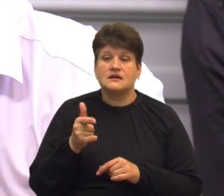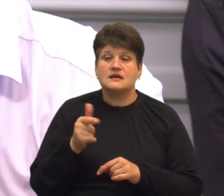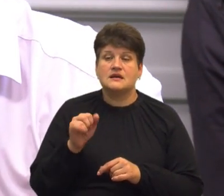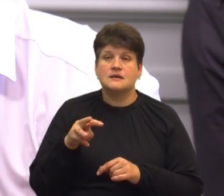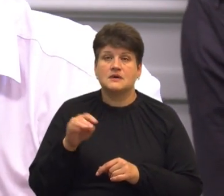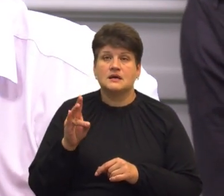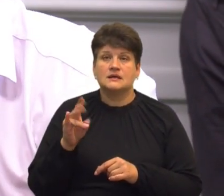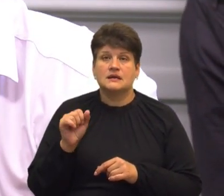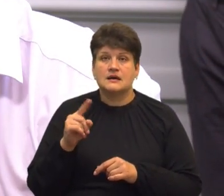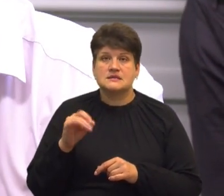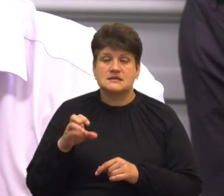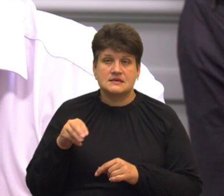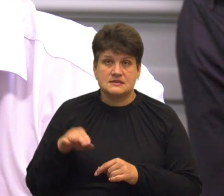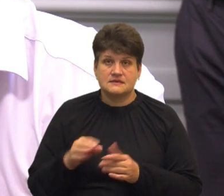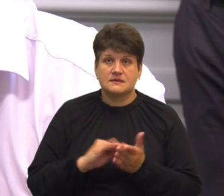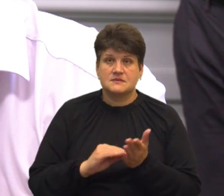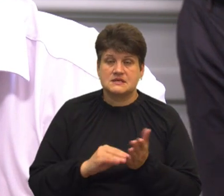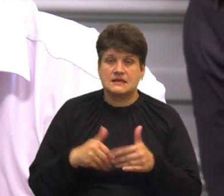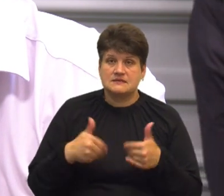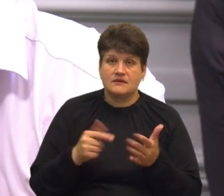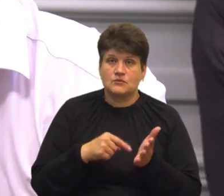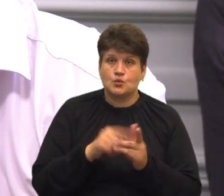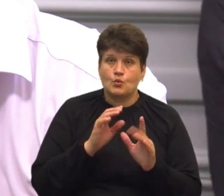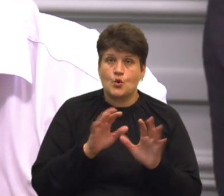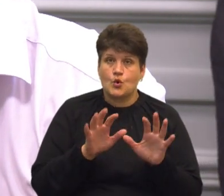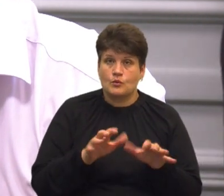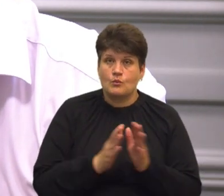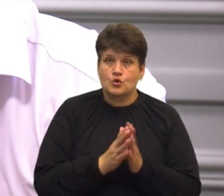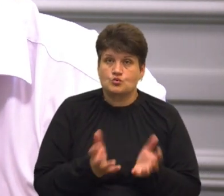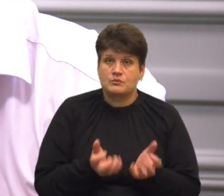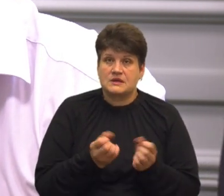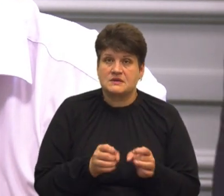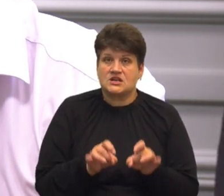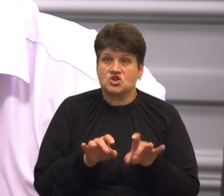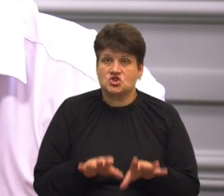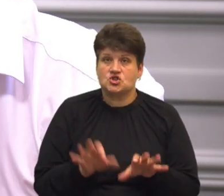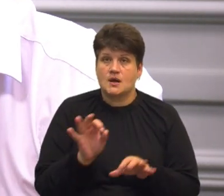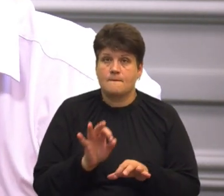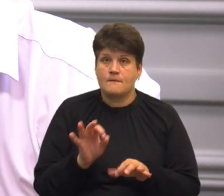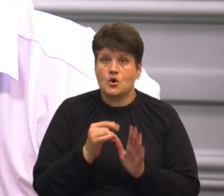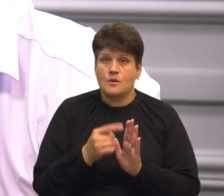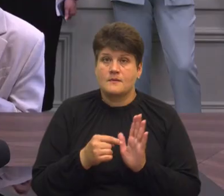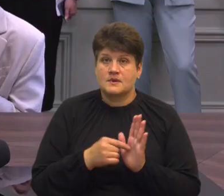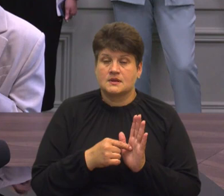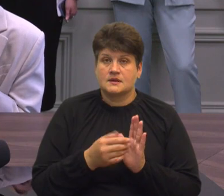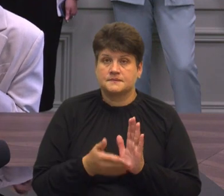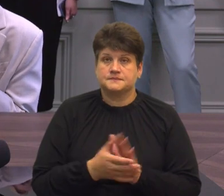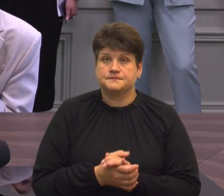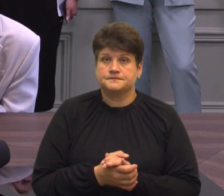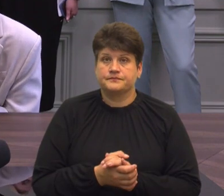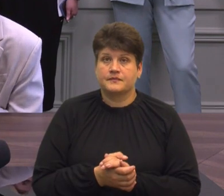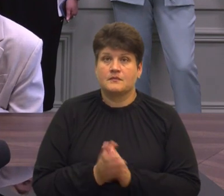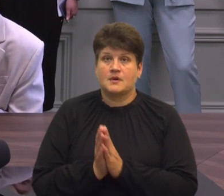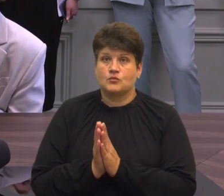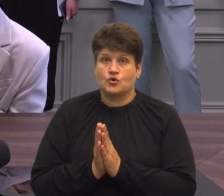до голови Де просимо підтримати рішення про питання дане навчання ми просимо